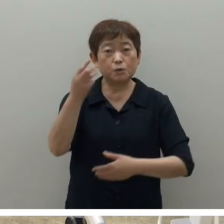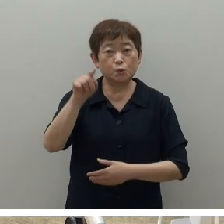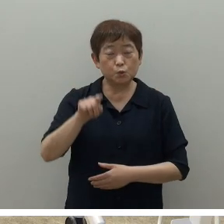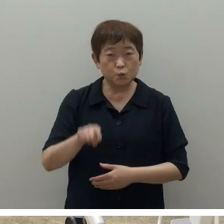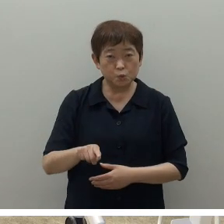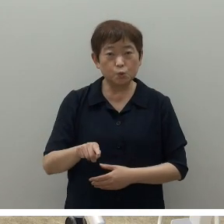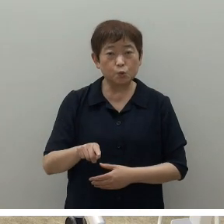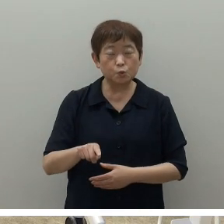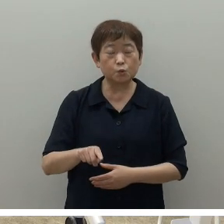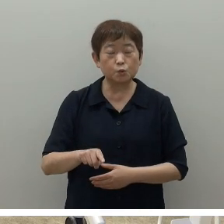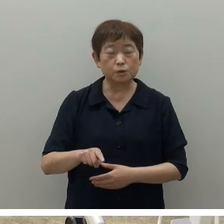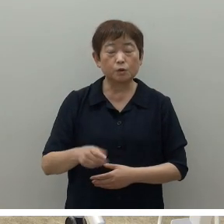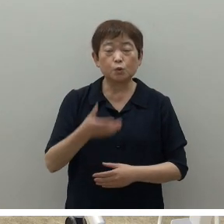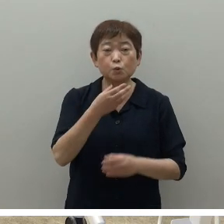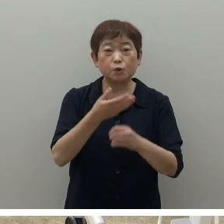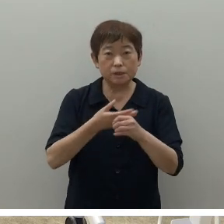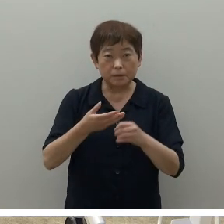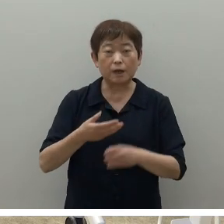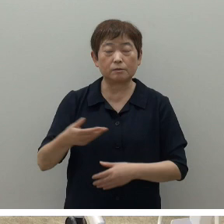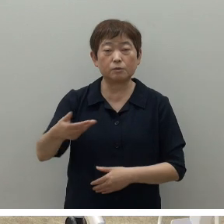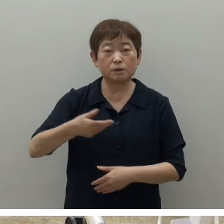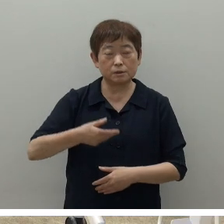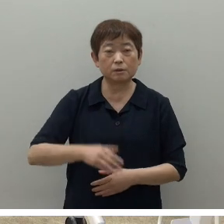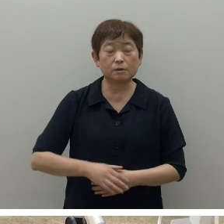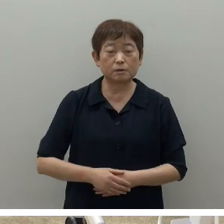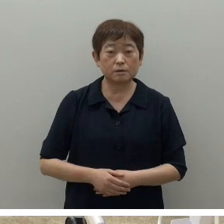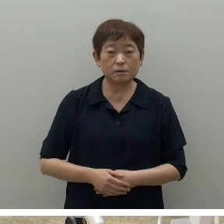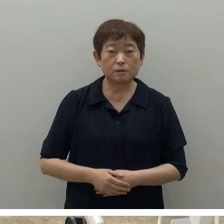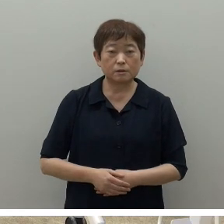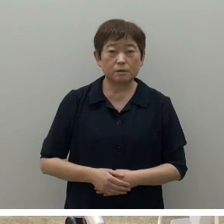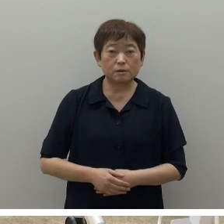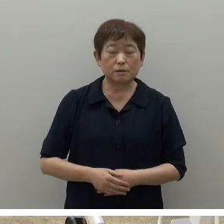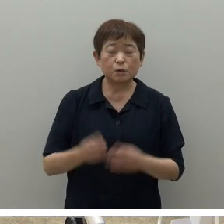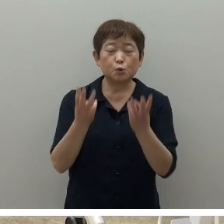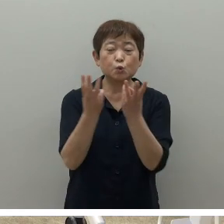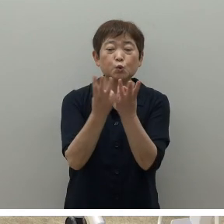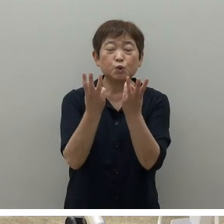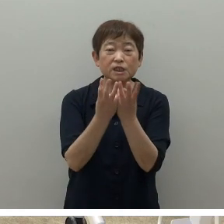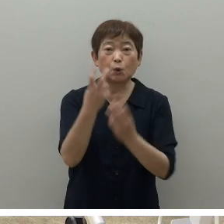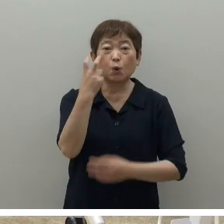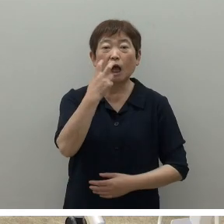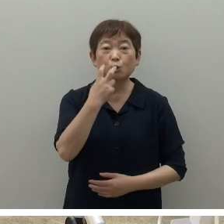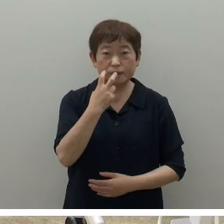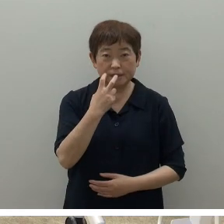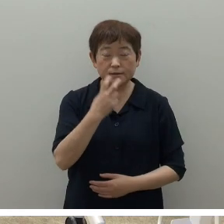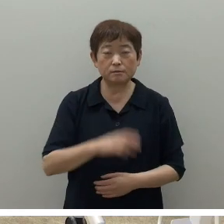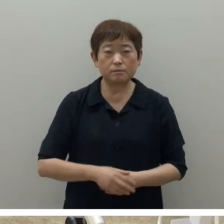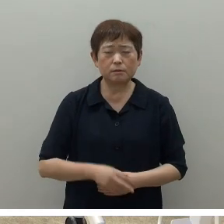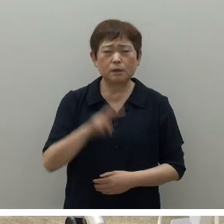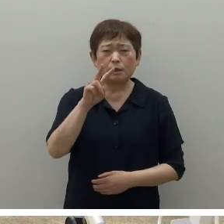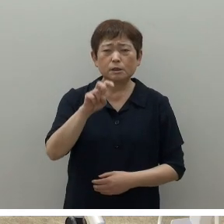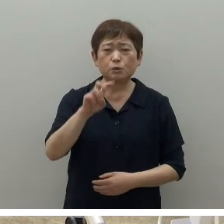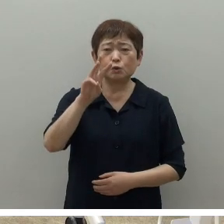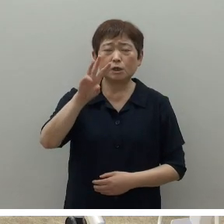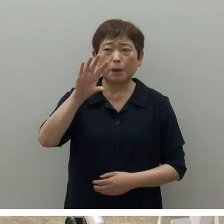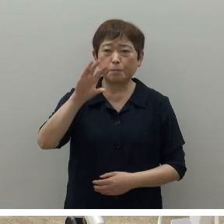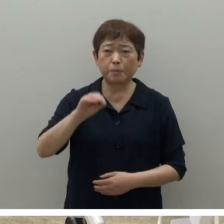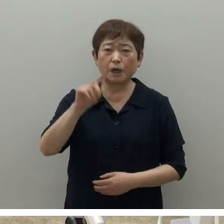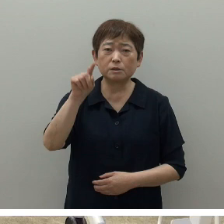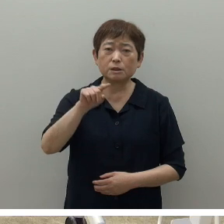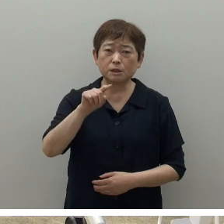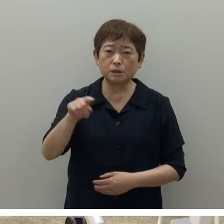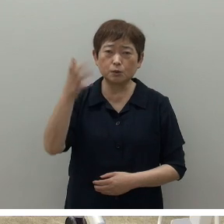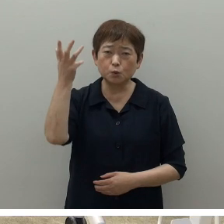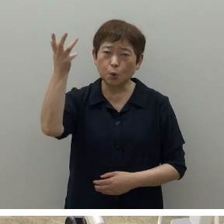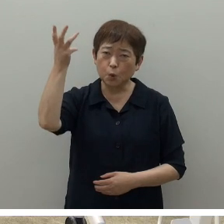テレビ福島記者公園でございます。すいません、数字のちょっとの確認だったんですけども、この23万人